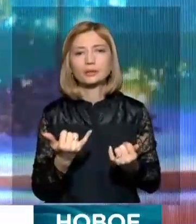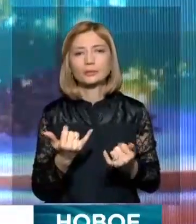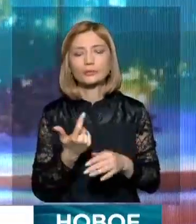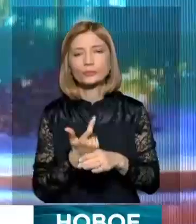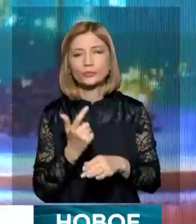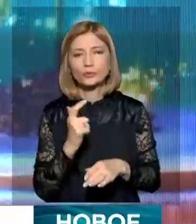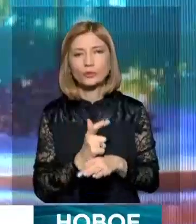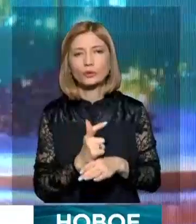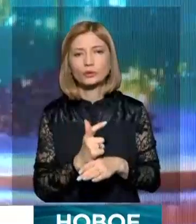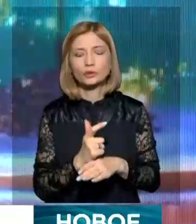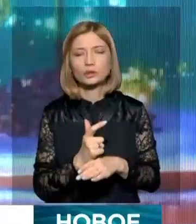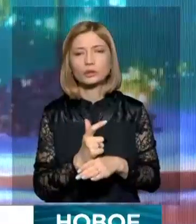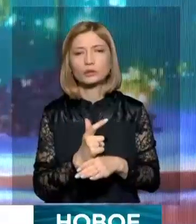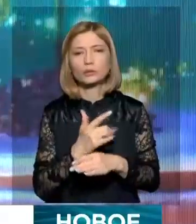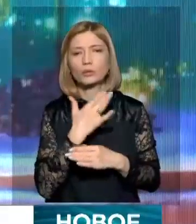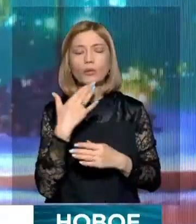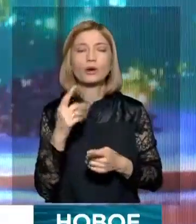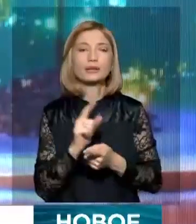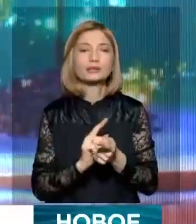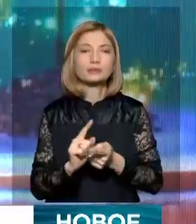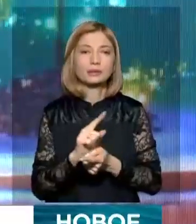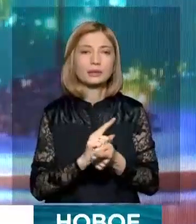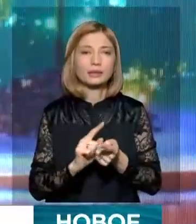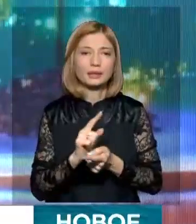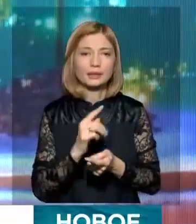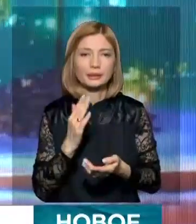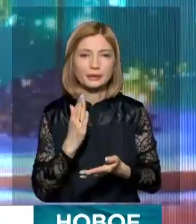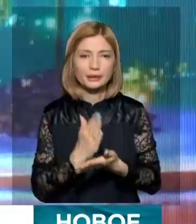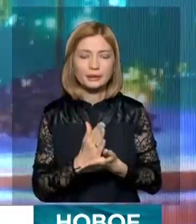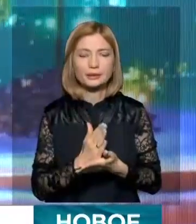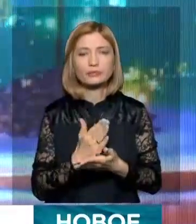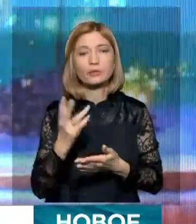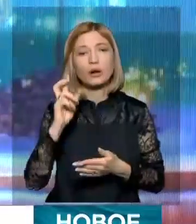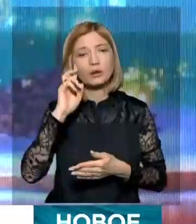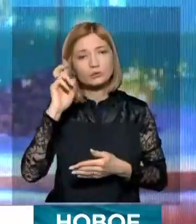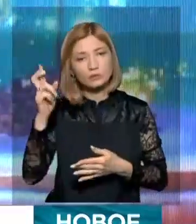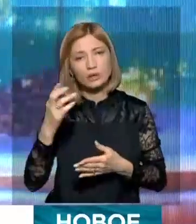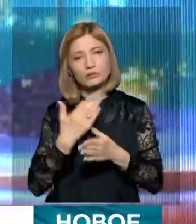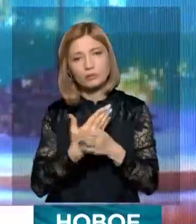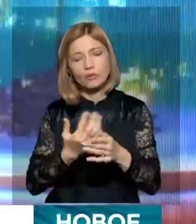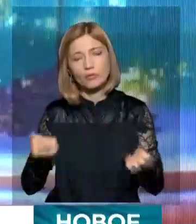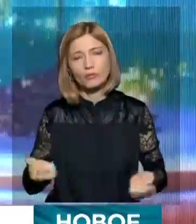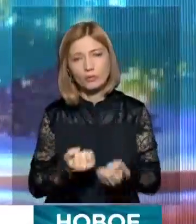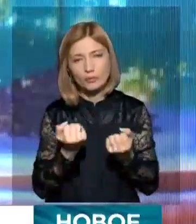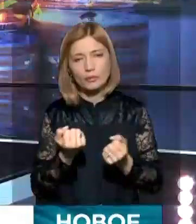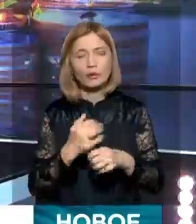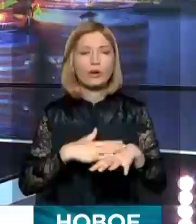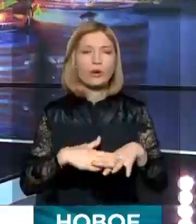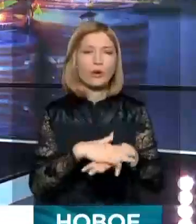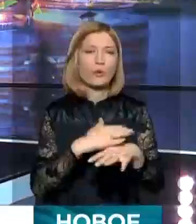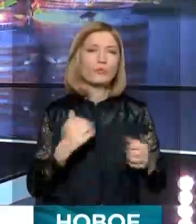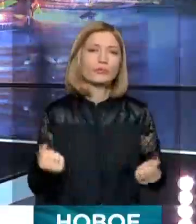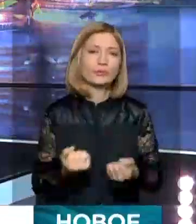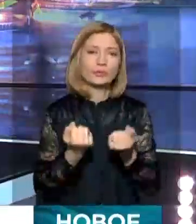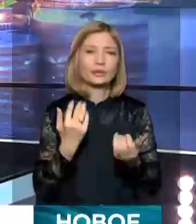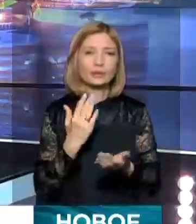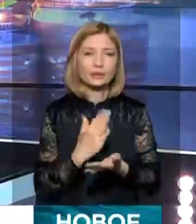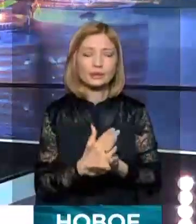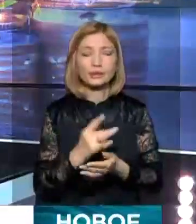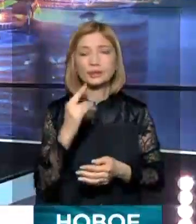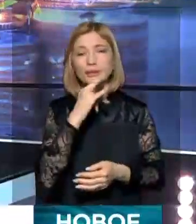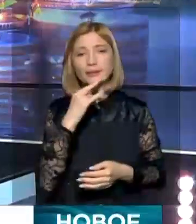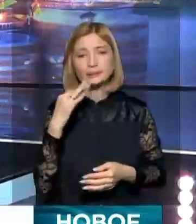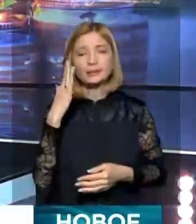довольно большие изменения благодаря именно вот инициативам как со стороны государства, так и общества, да? И Казахстан